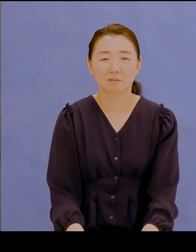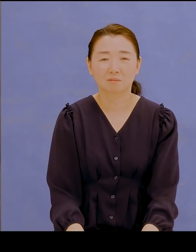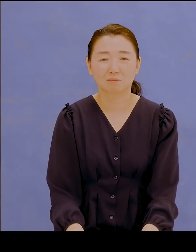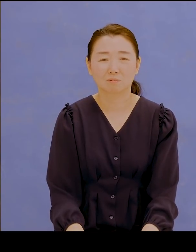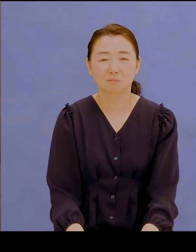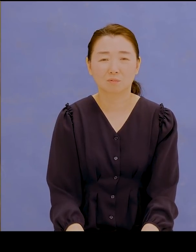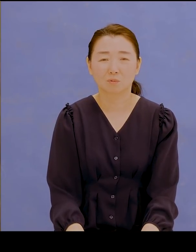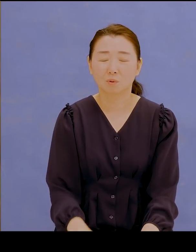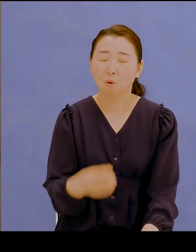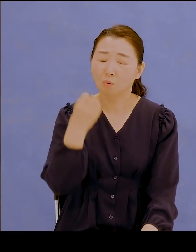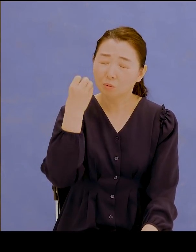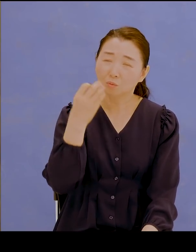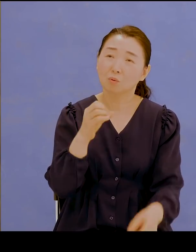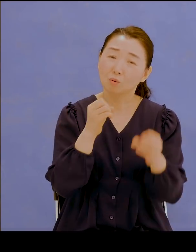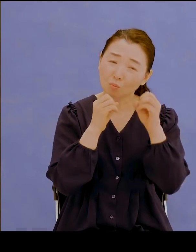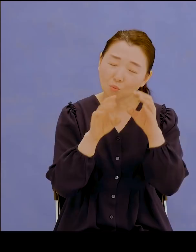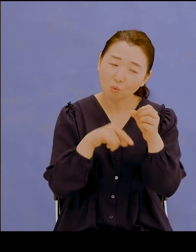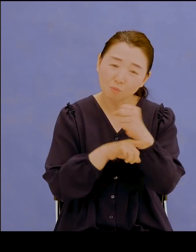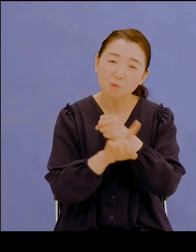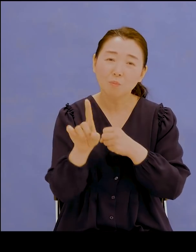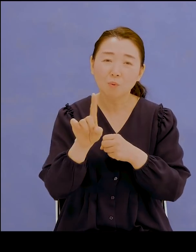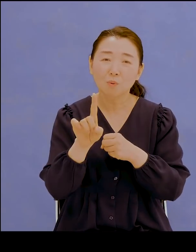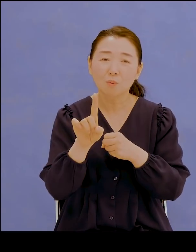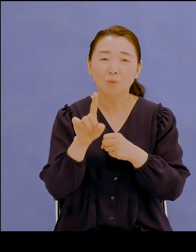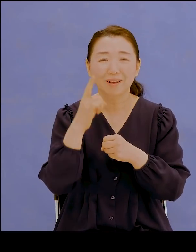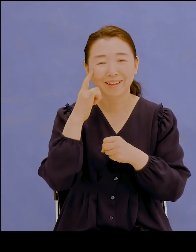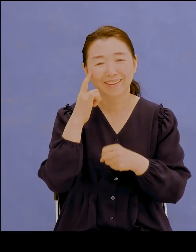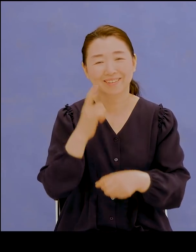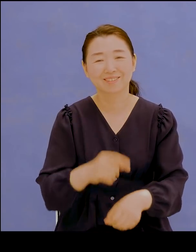건 아니지만 신기하다 선교가 뭔가 했는데